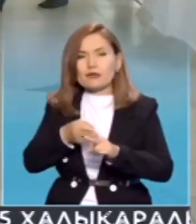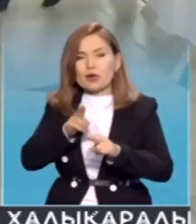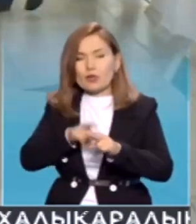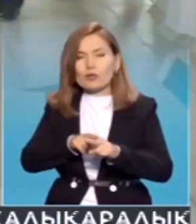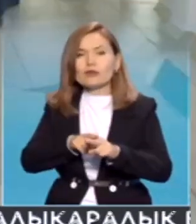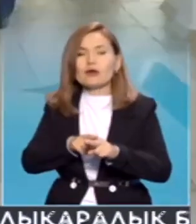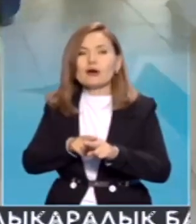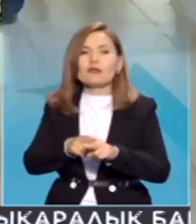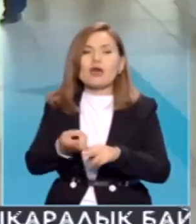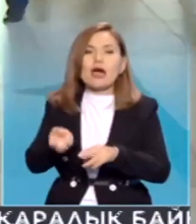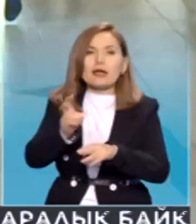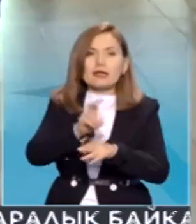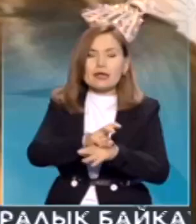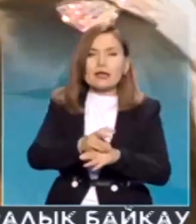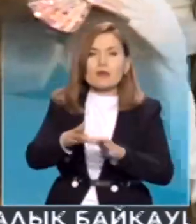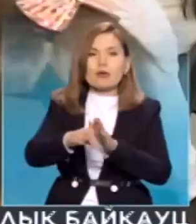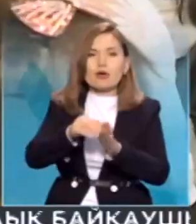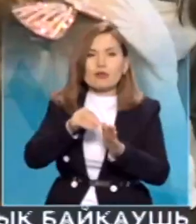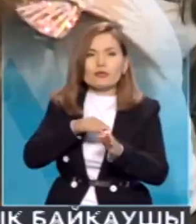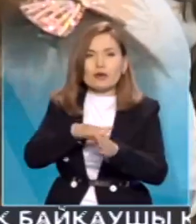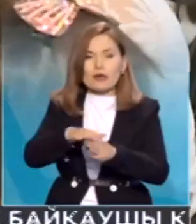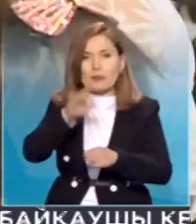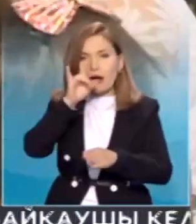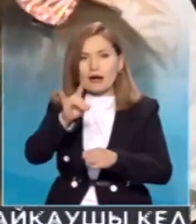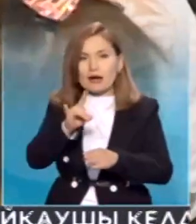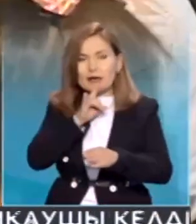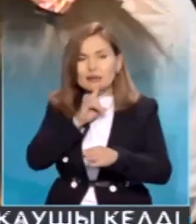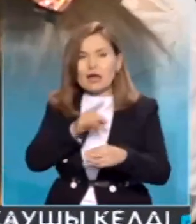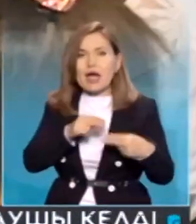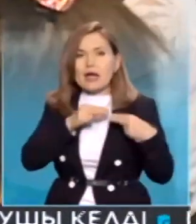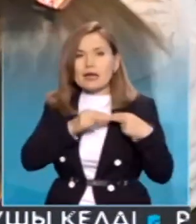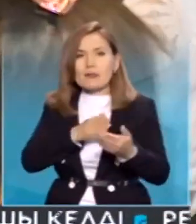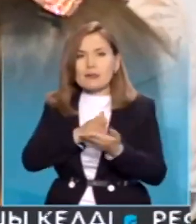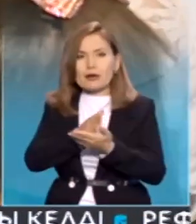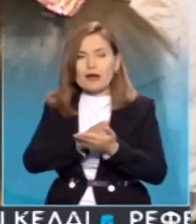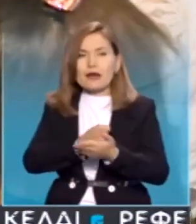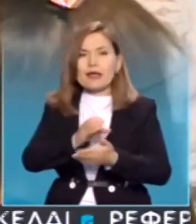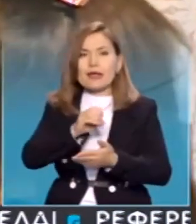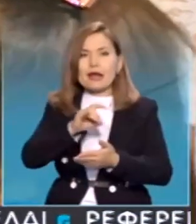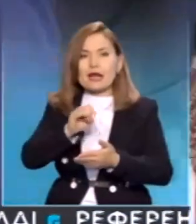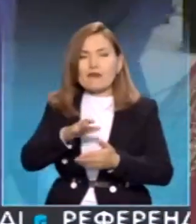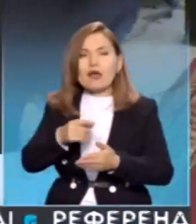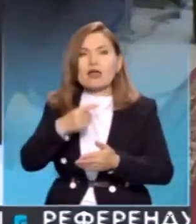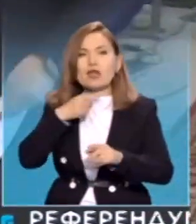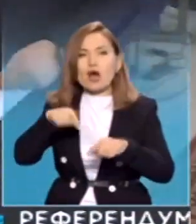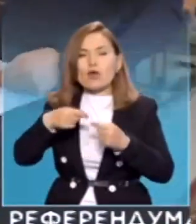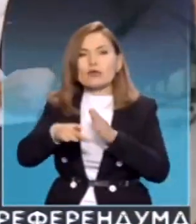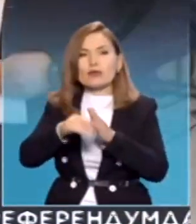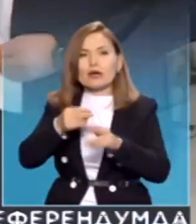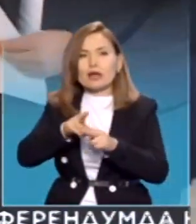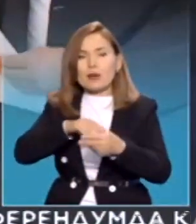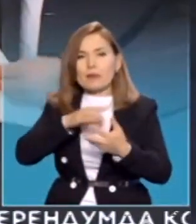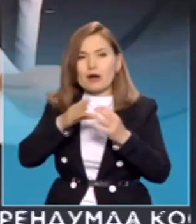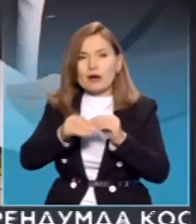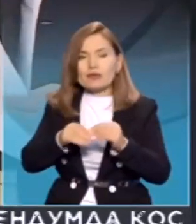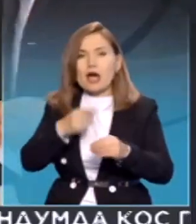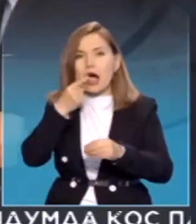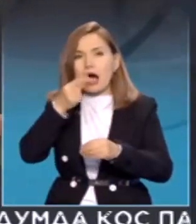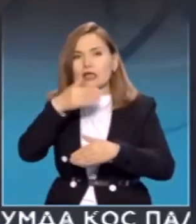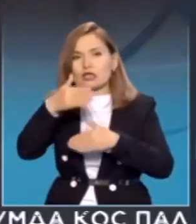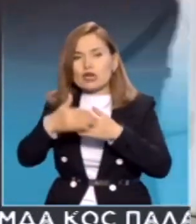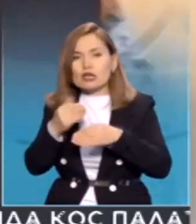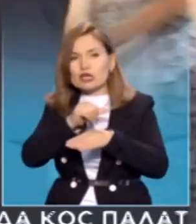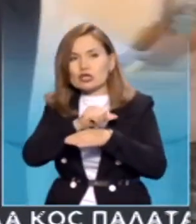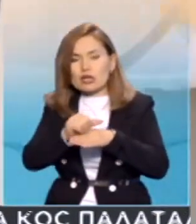таңдауын жасап үлгерді. Көппен бірге Қазақстанның еңбегері Абзал Ералиев те дауыс берді. Сыр күрішін алыс жақын шетелге